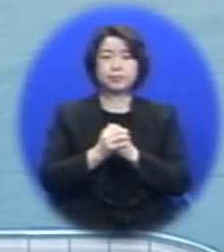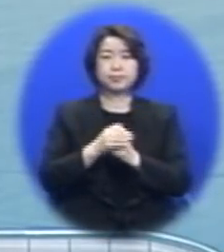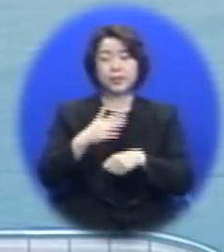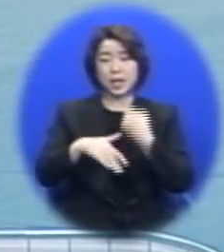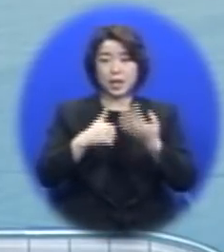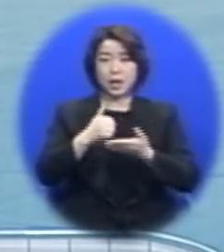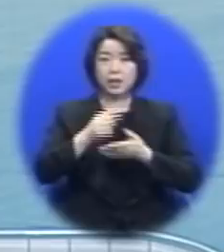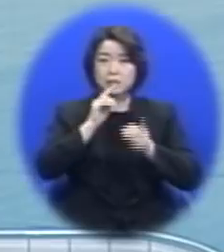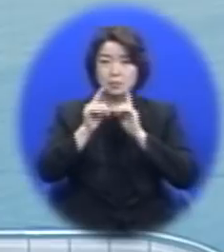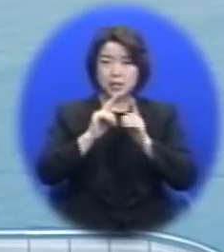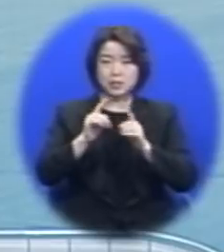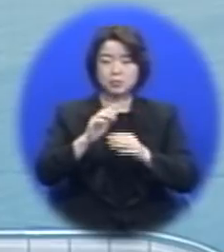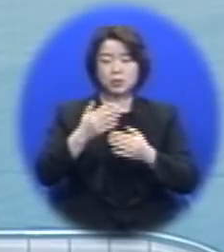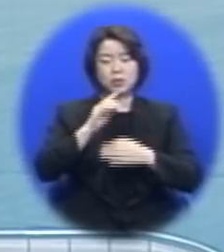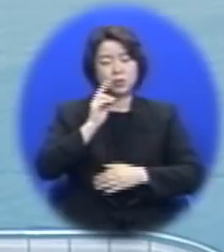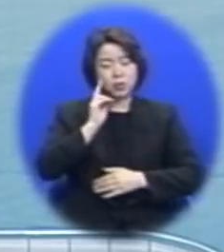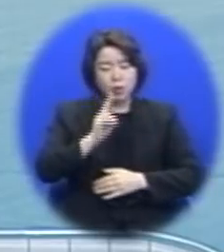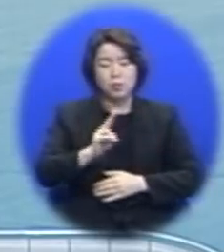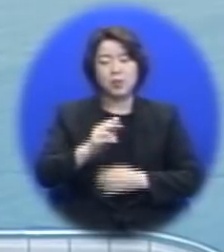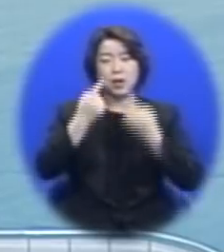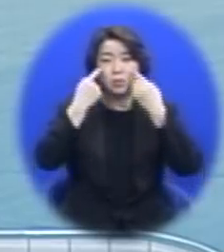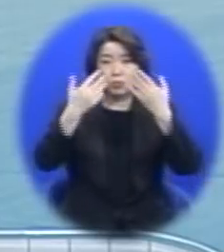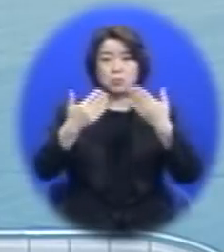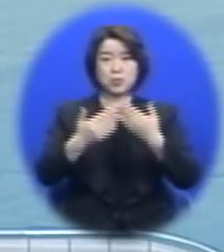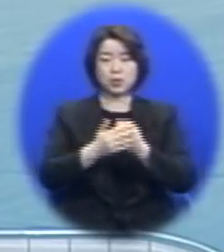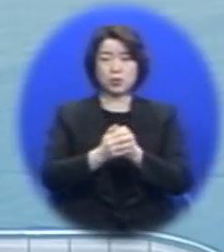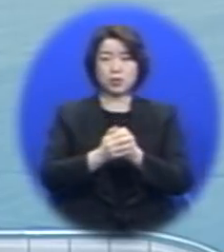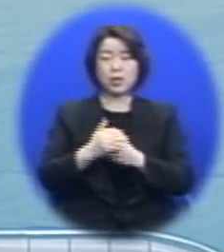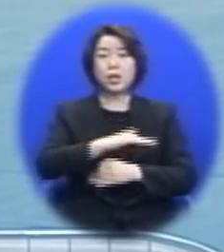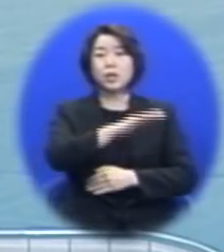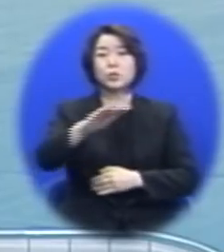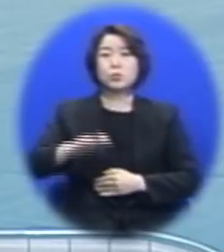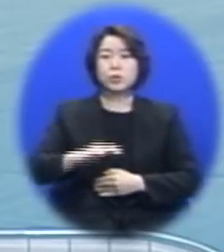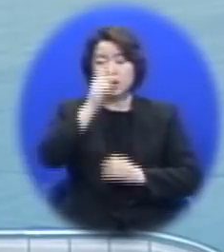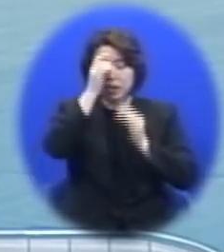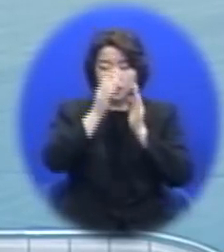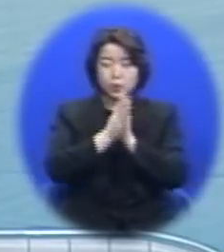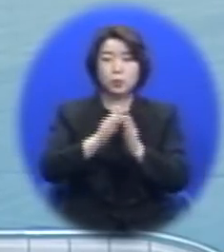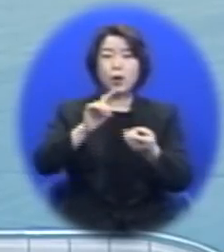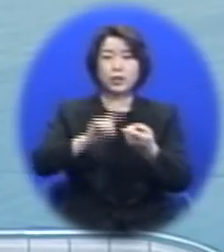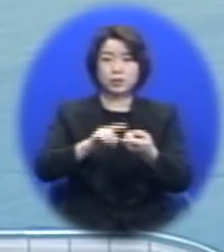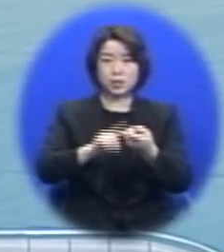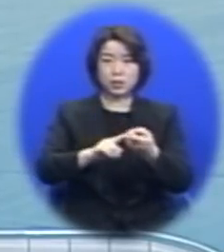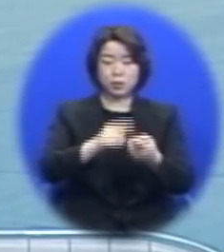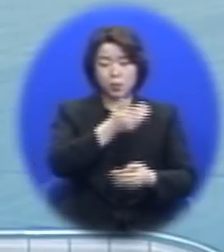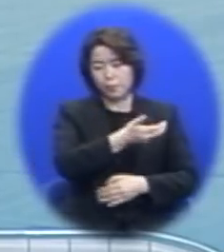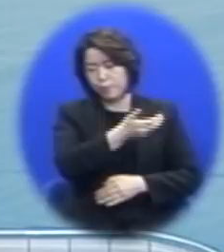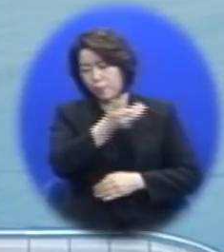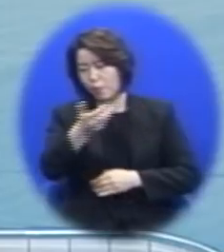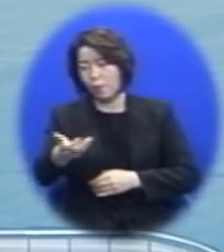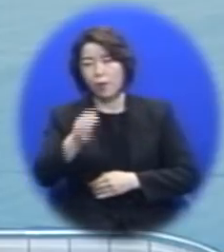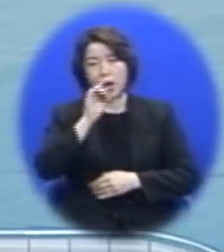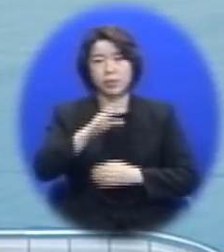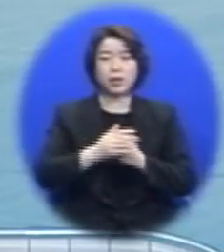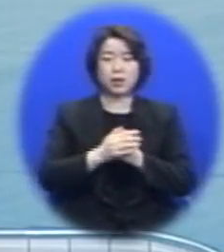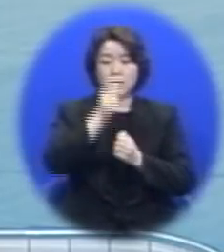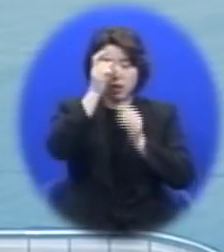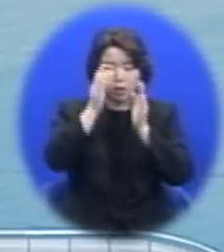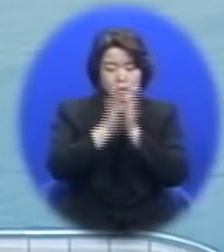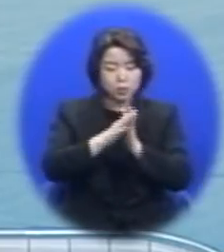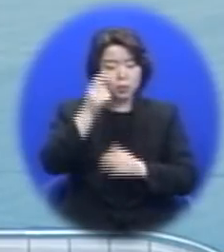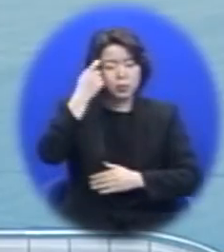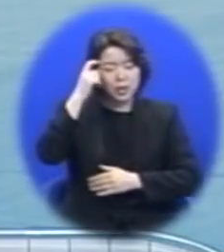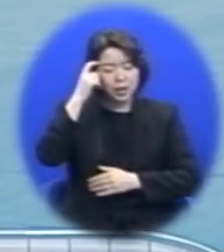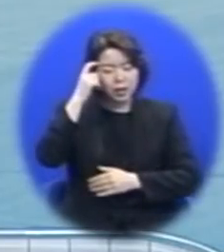하나님의 말씀은 너무 분명한데 우리가 기도하는 대로 옮겨지지가 않아요. 기도해야 된다는